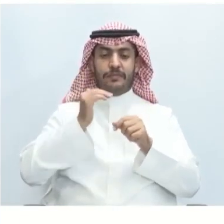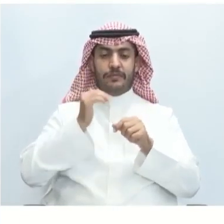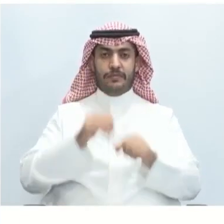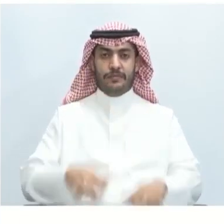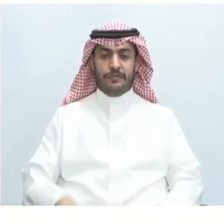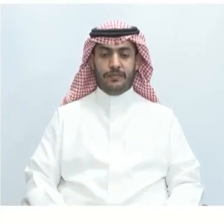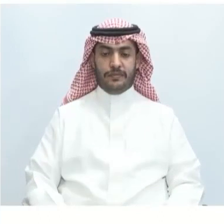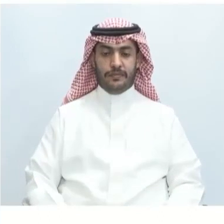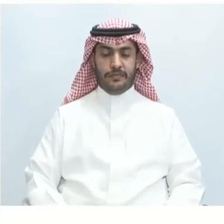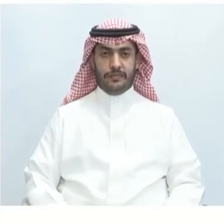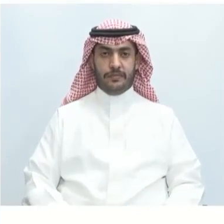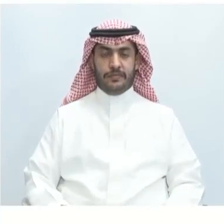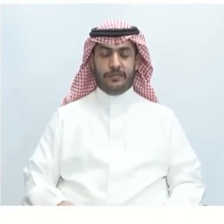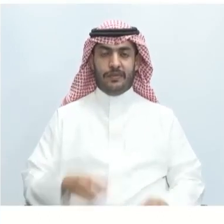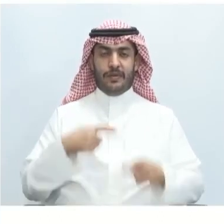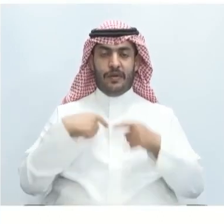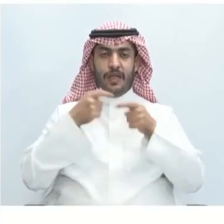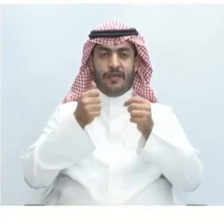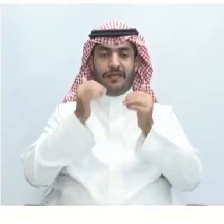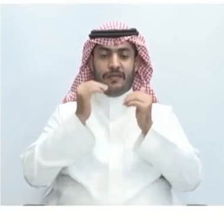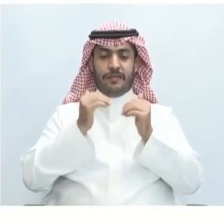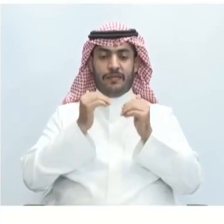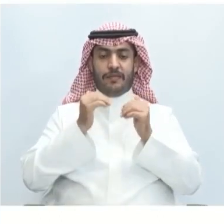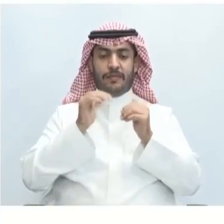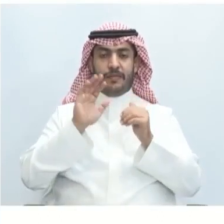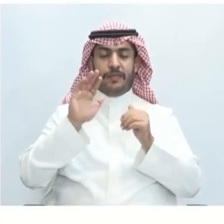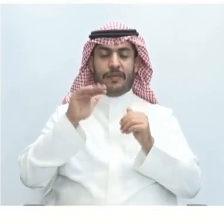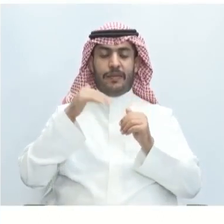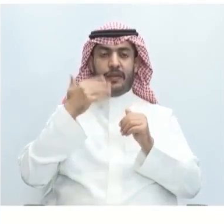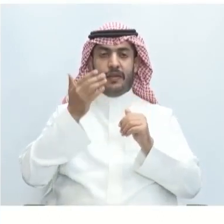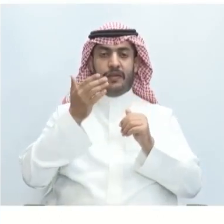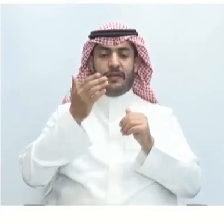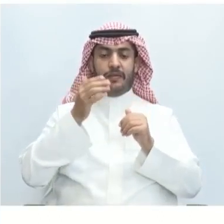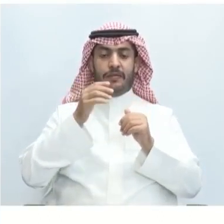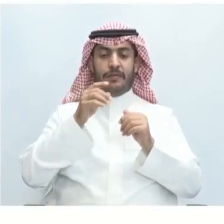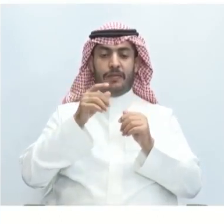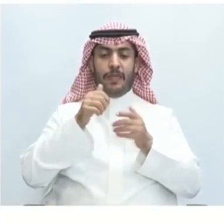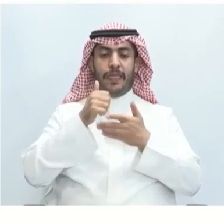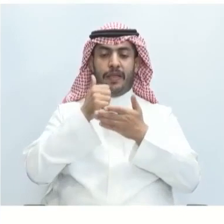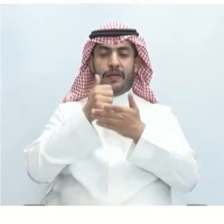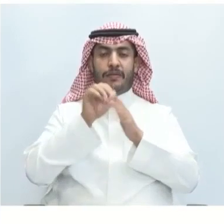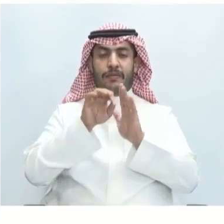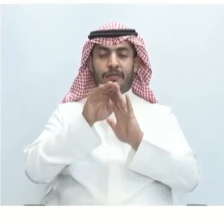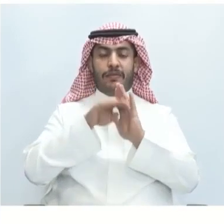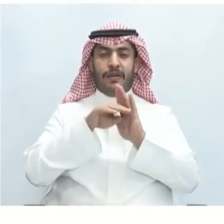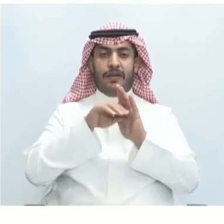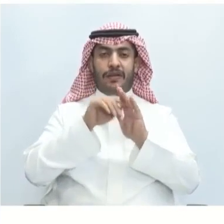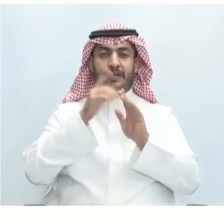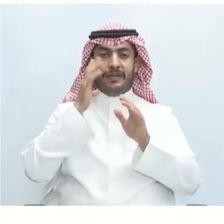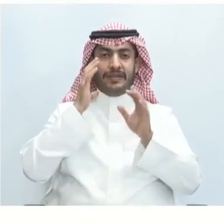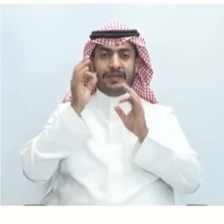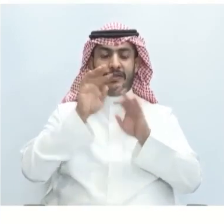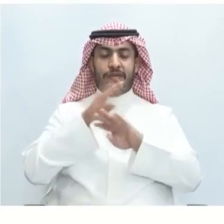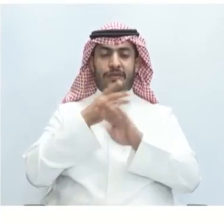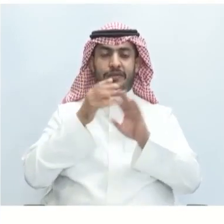واقل ماذا تكلفه بعد ذلك ستقدم توصيات للاداره حول